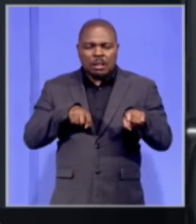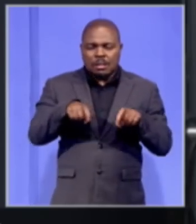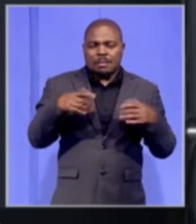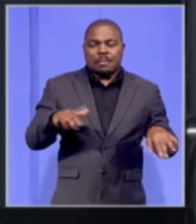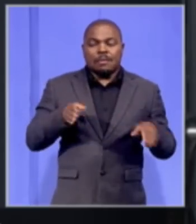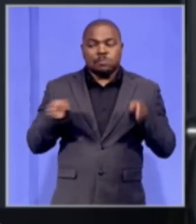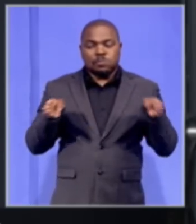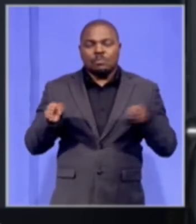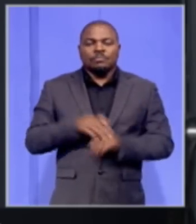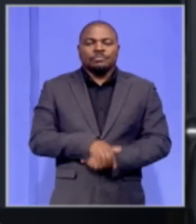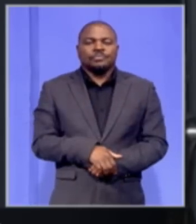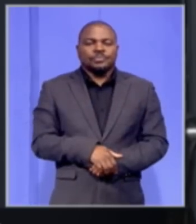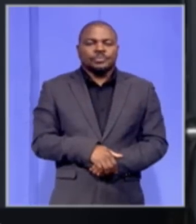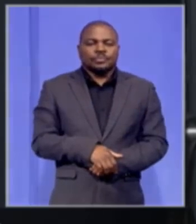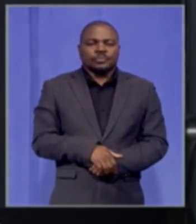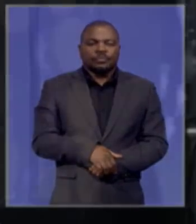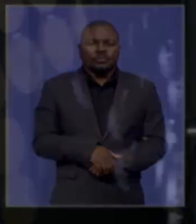lerole.